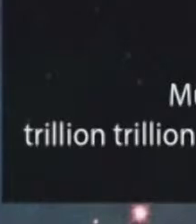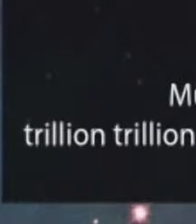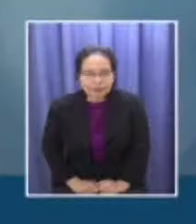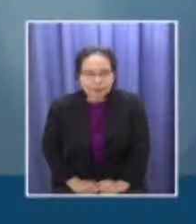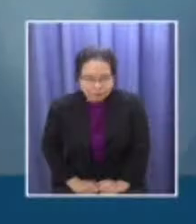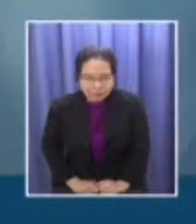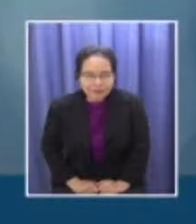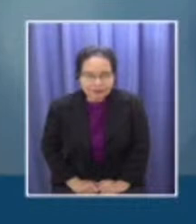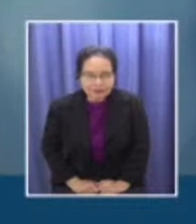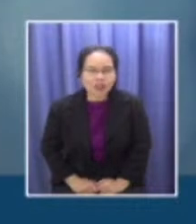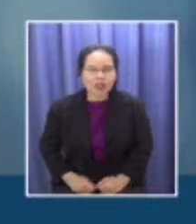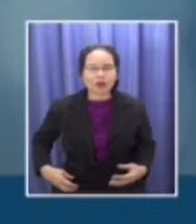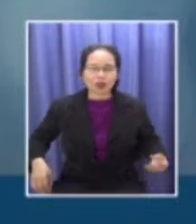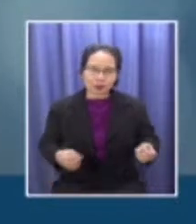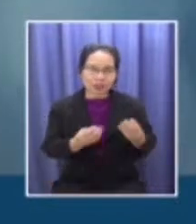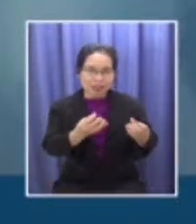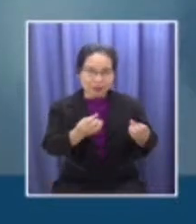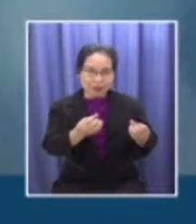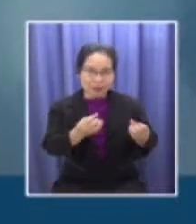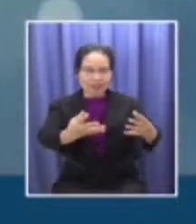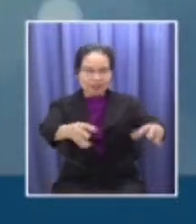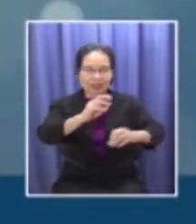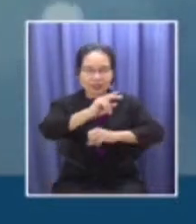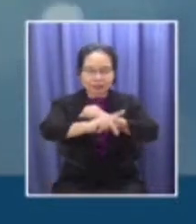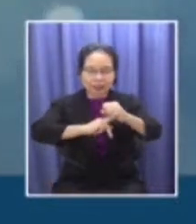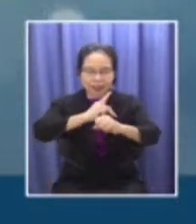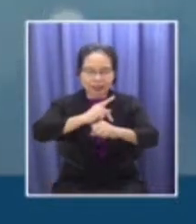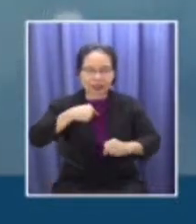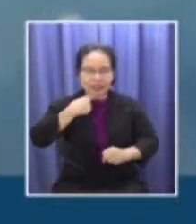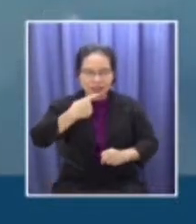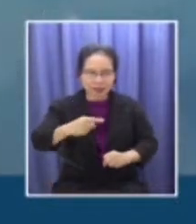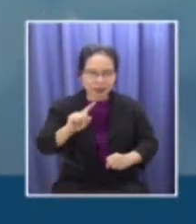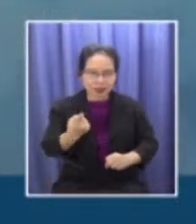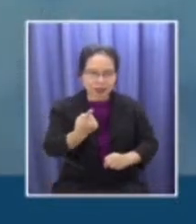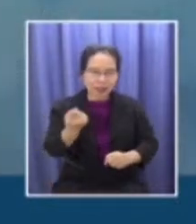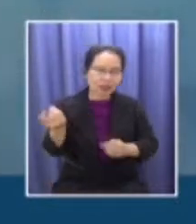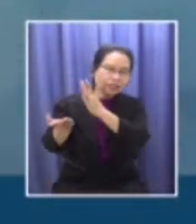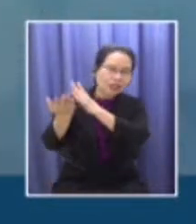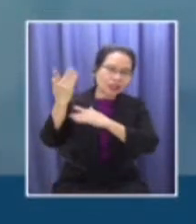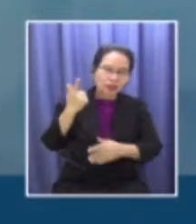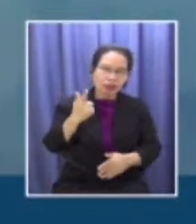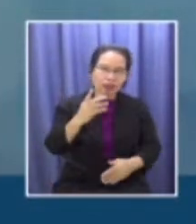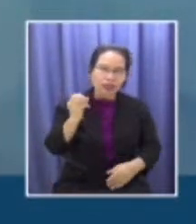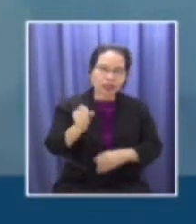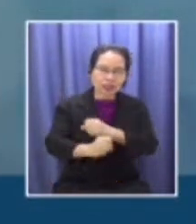wotiche mu empredu emmo ho aduonu mienu